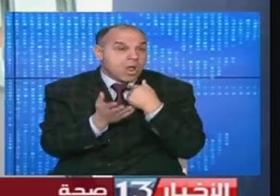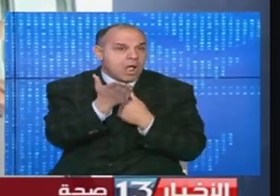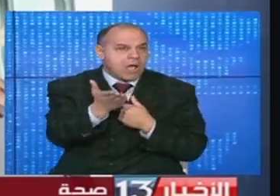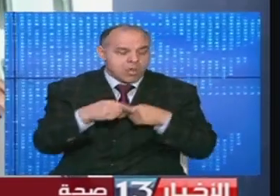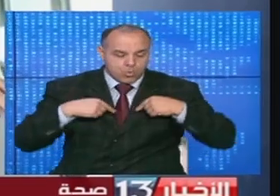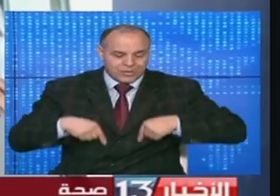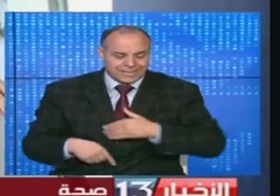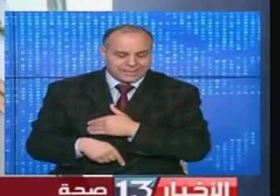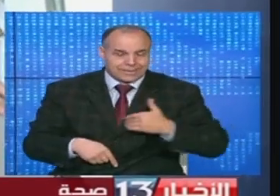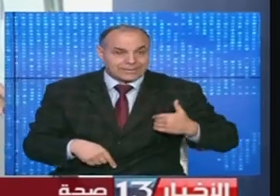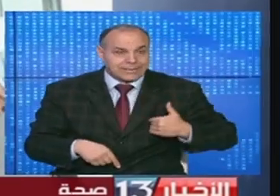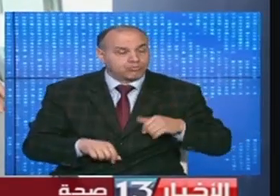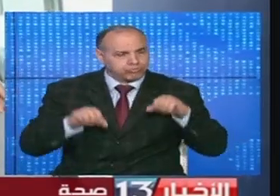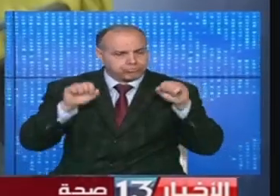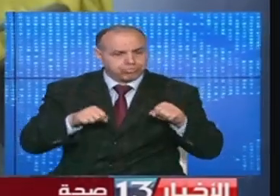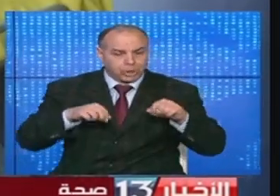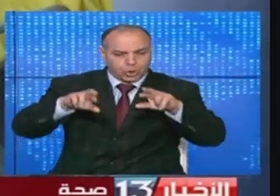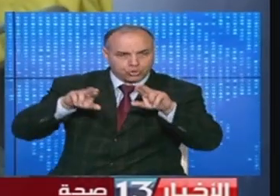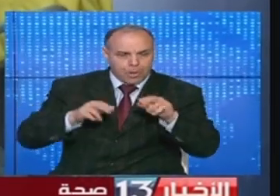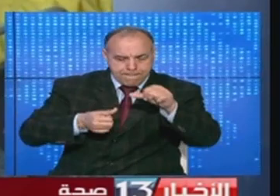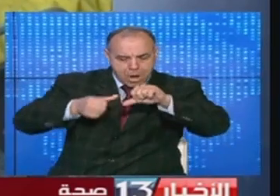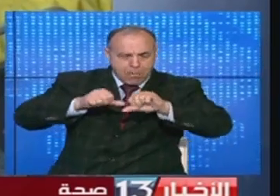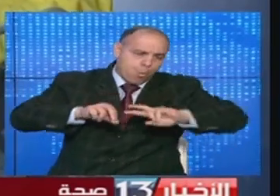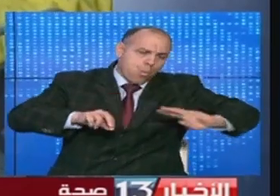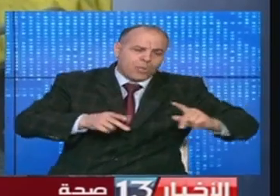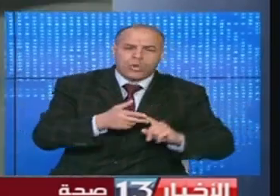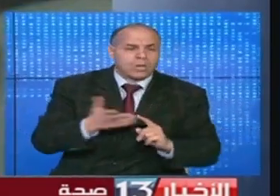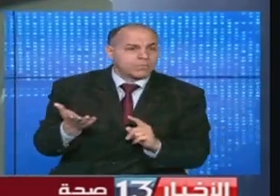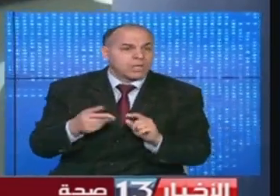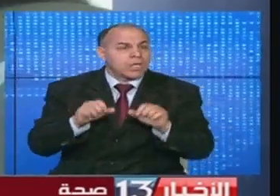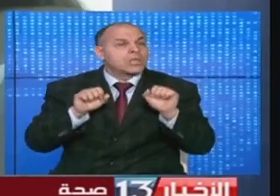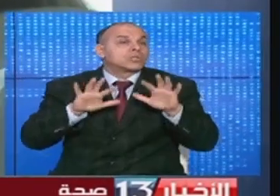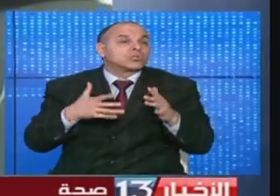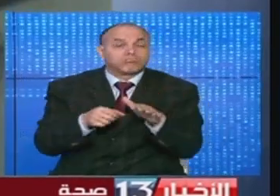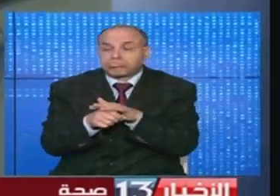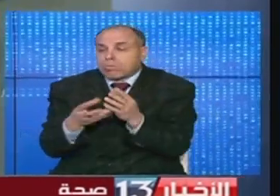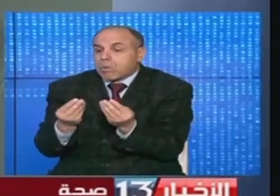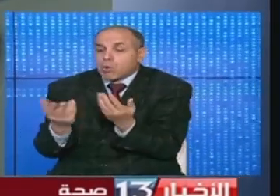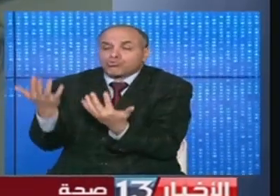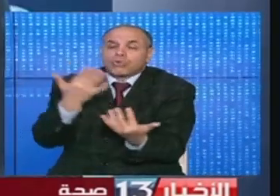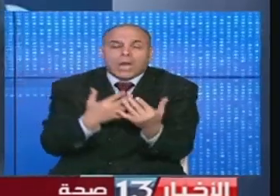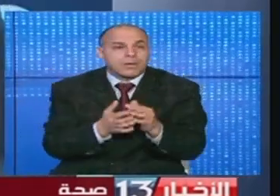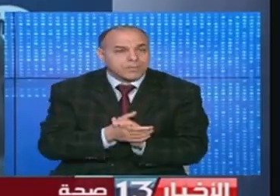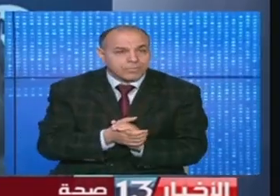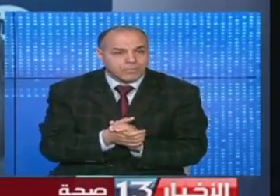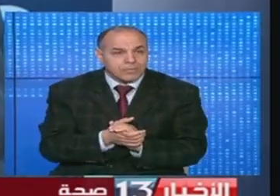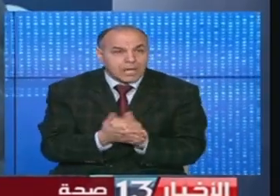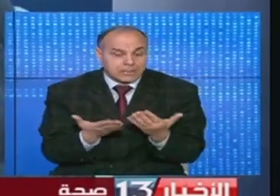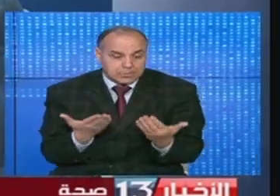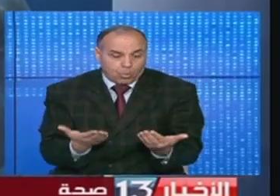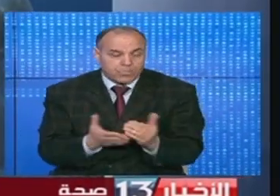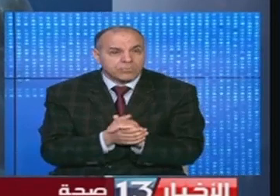وزاره الصحه امكانيه الرجوع الى مقابر اخرى محليه في سوره تكسر الحالات حاليا